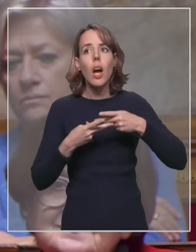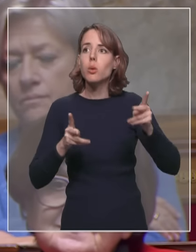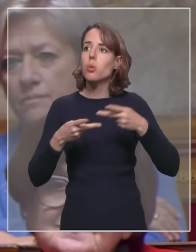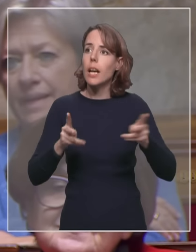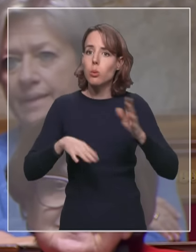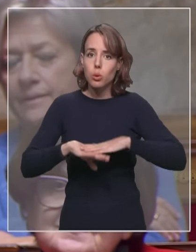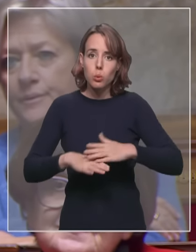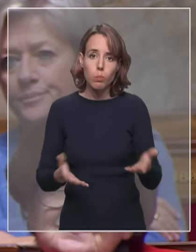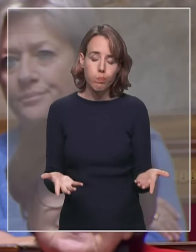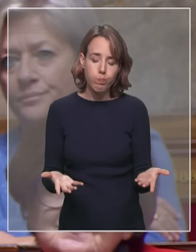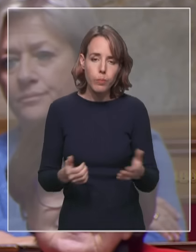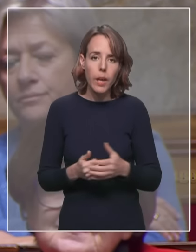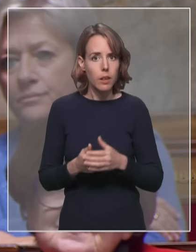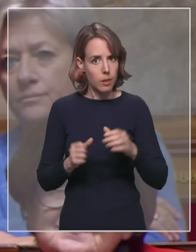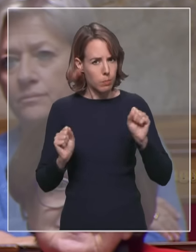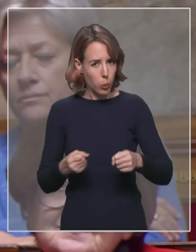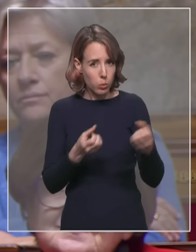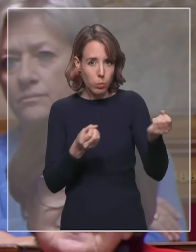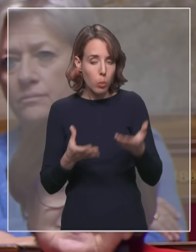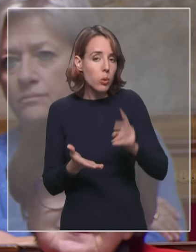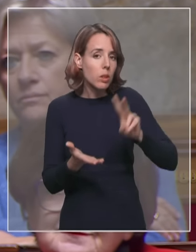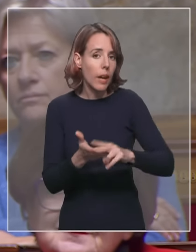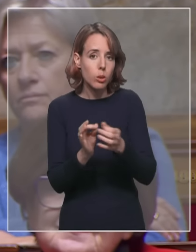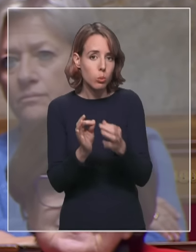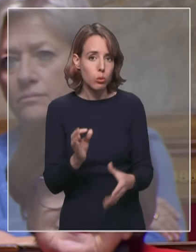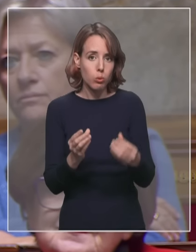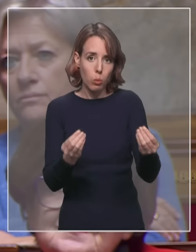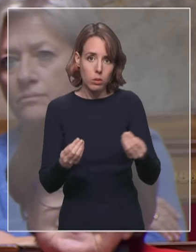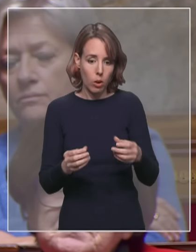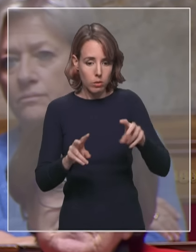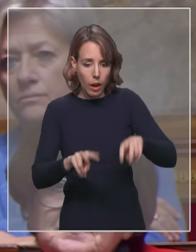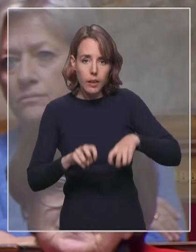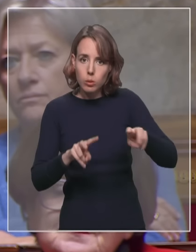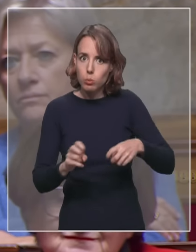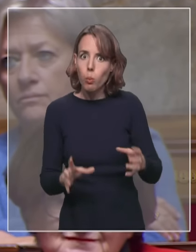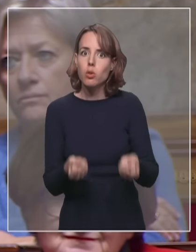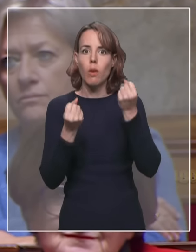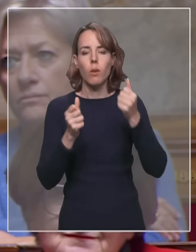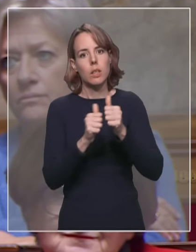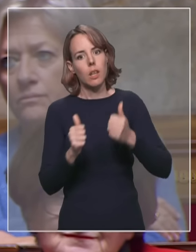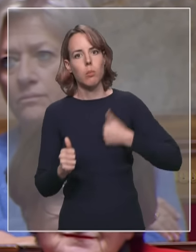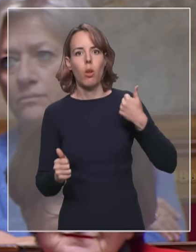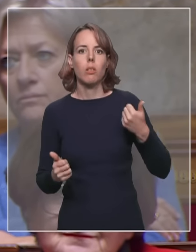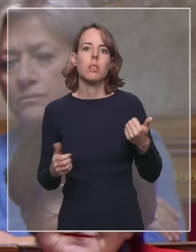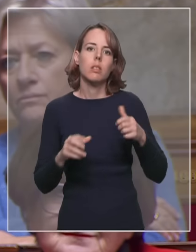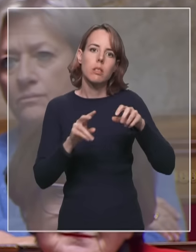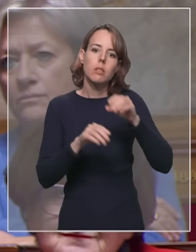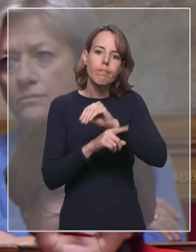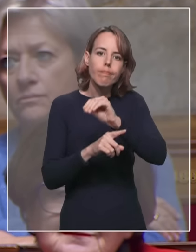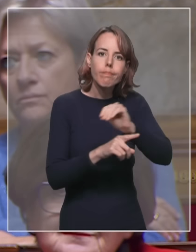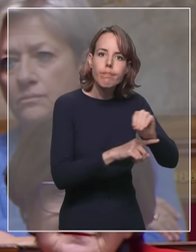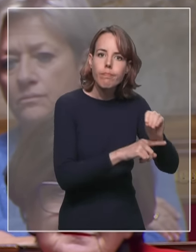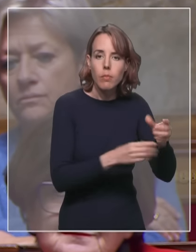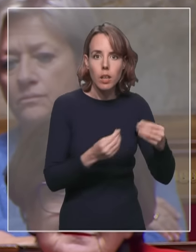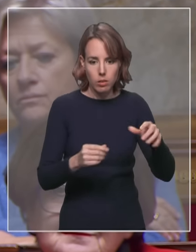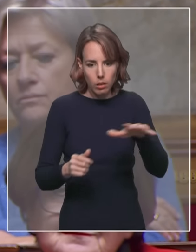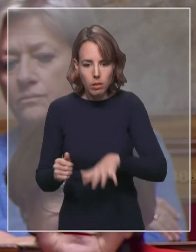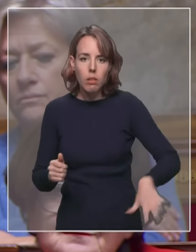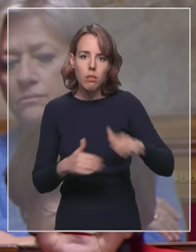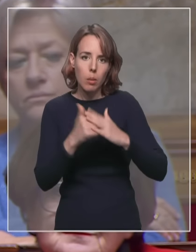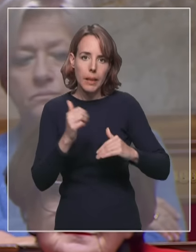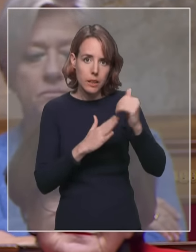une véritable solution à nous proposer pour sauver notre agriculture et sa souveraineté, mais aussi et surtout pour protéger enfin nos agriculteurs et les